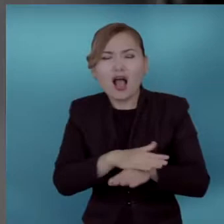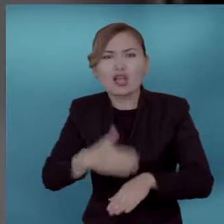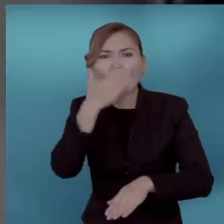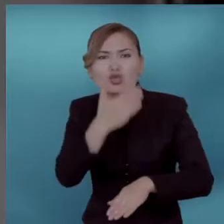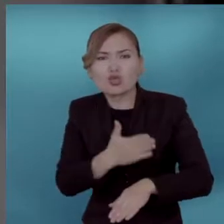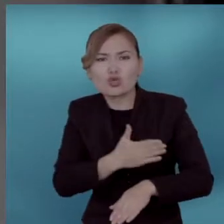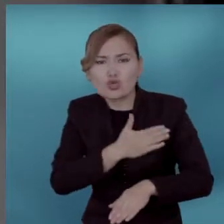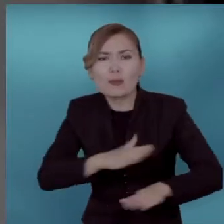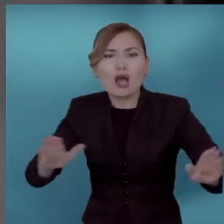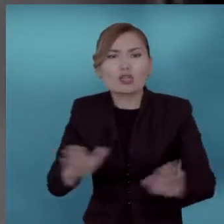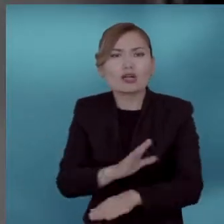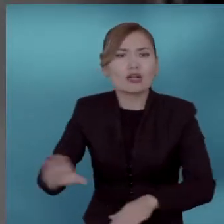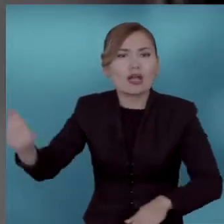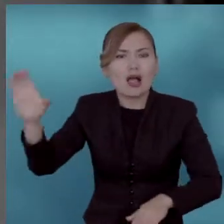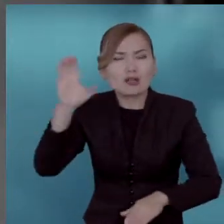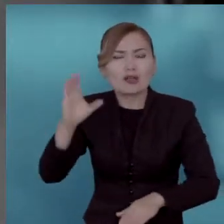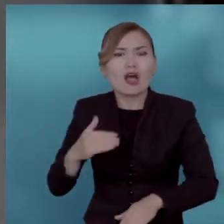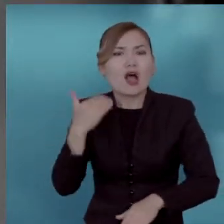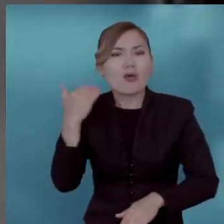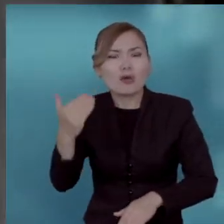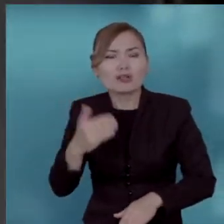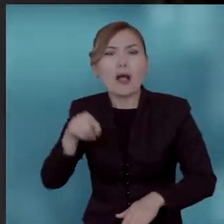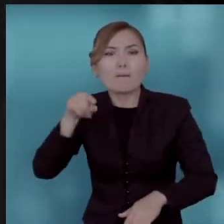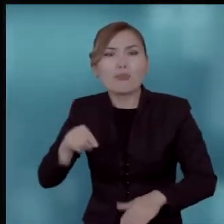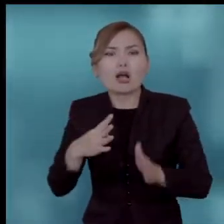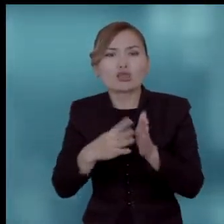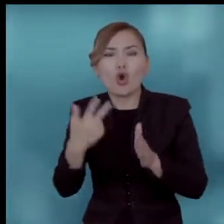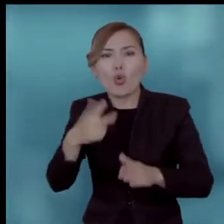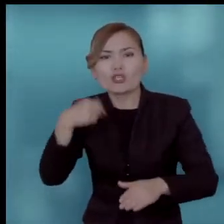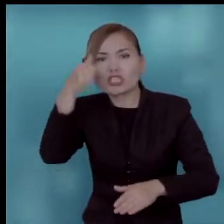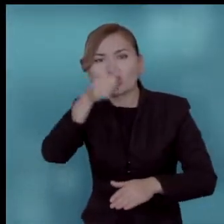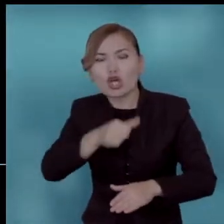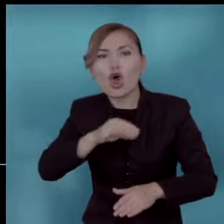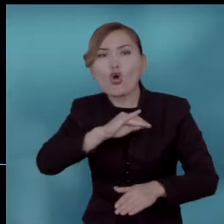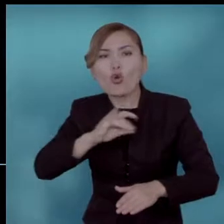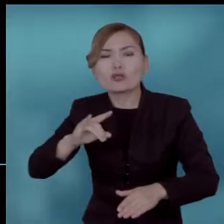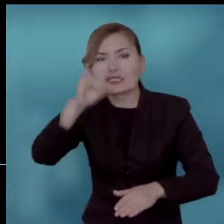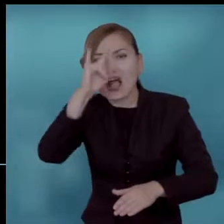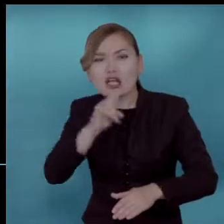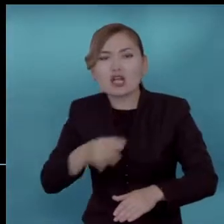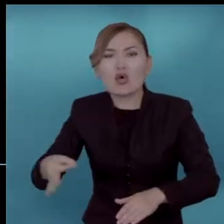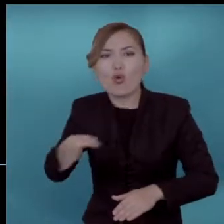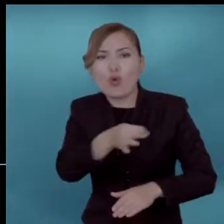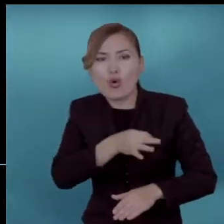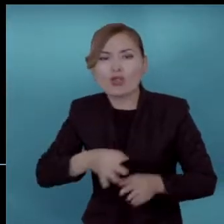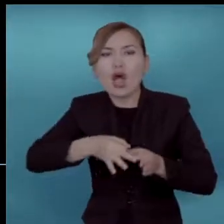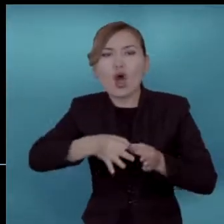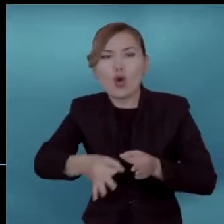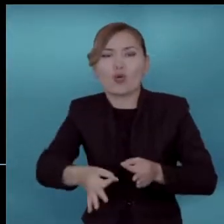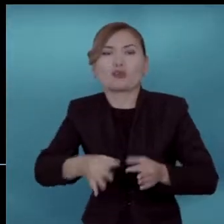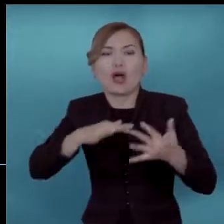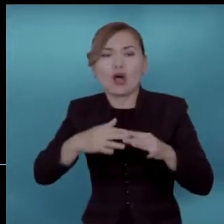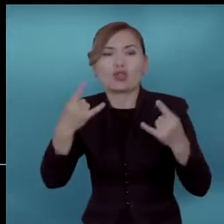қосылған жерінде үнемі әндері шырқалатын Шәмші Қалдаяқов 1930 жылы оңтүстік Қазақстан облысы